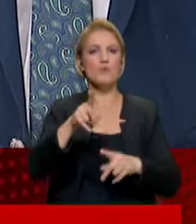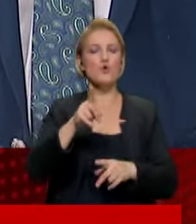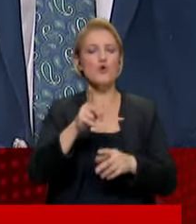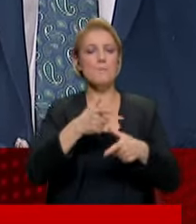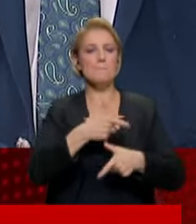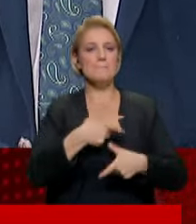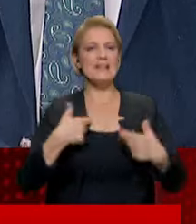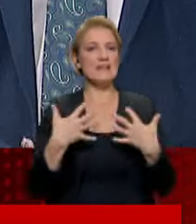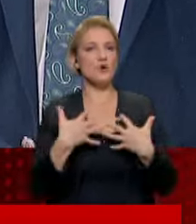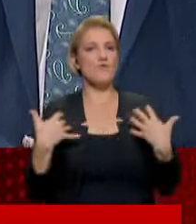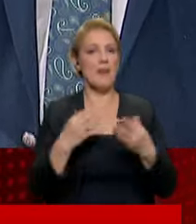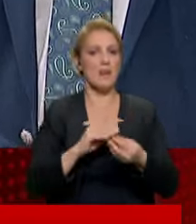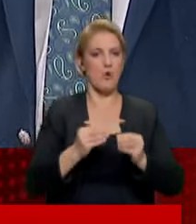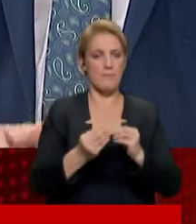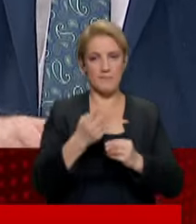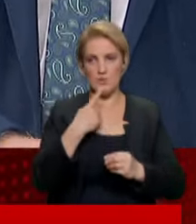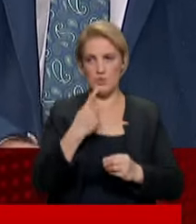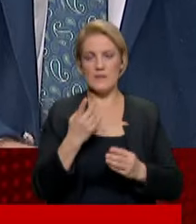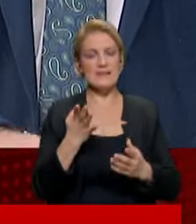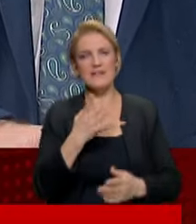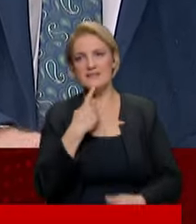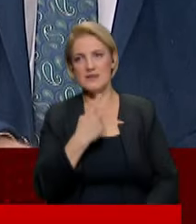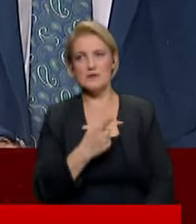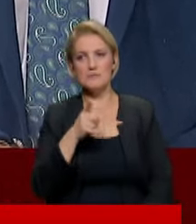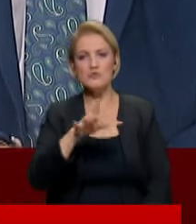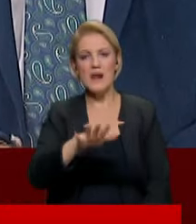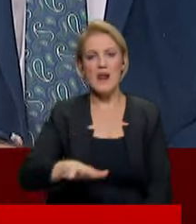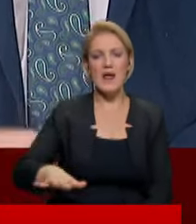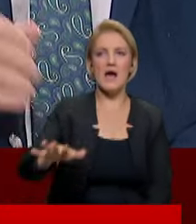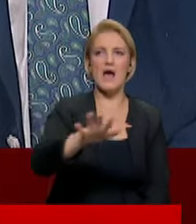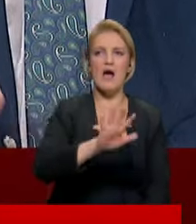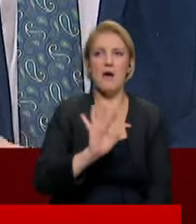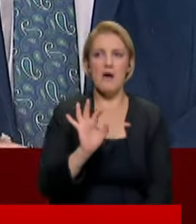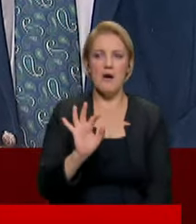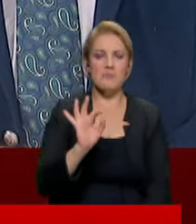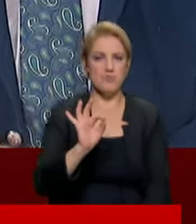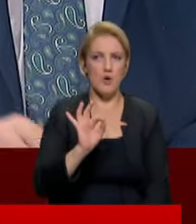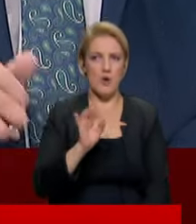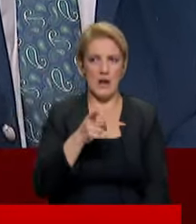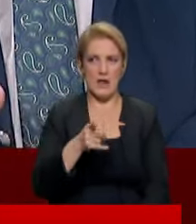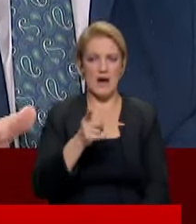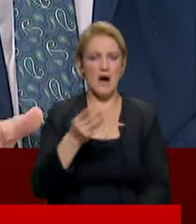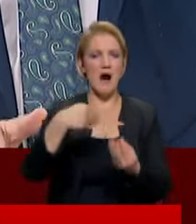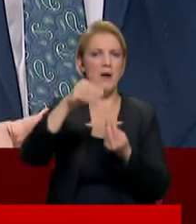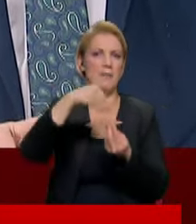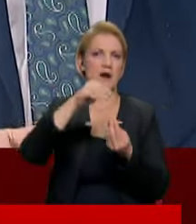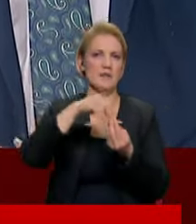güvenlik meselesidir diyor Ne dersiniz Bunlar Bunların hepsi Eee böyle tanımlanması